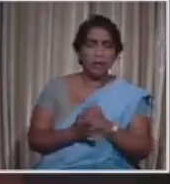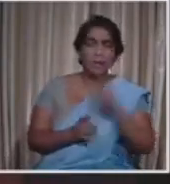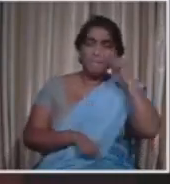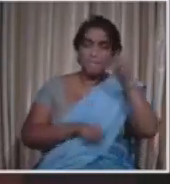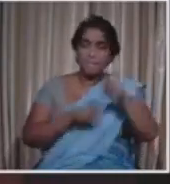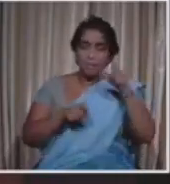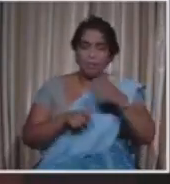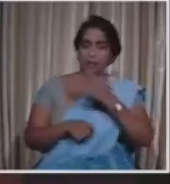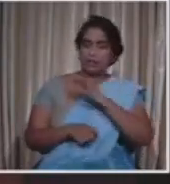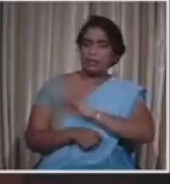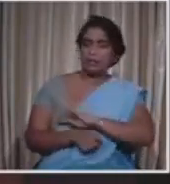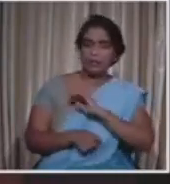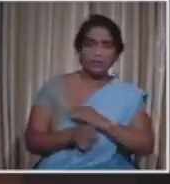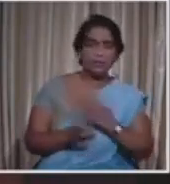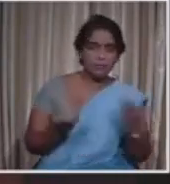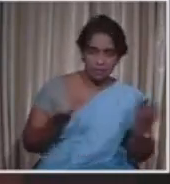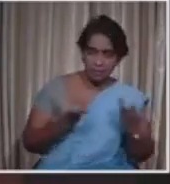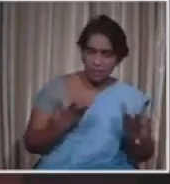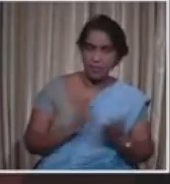මිනිසුන්ට මේක දරා ගන්න බෑ